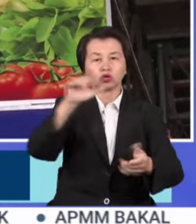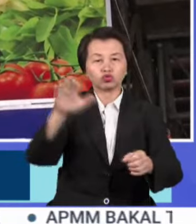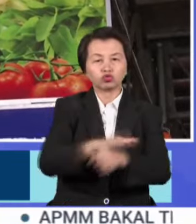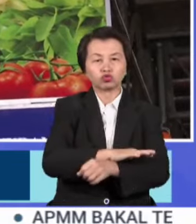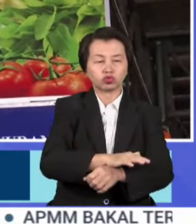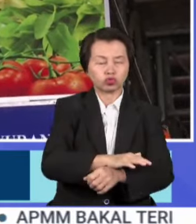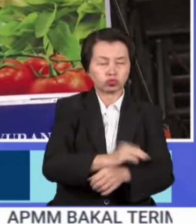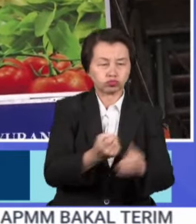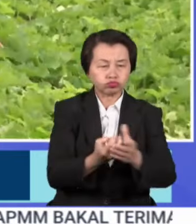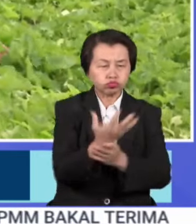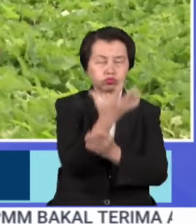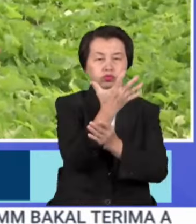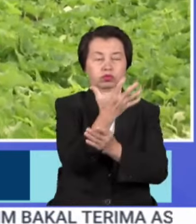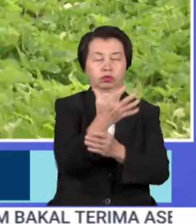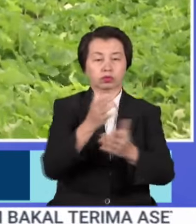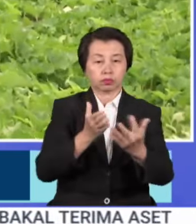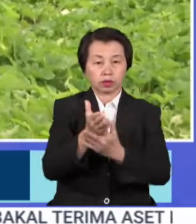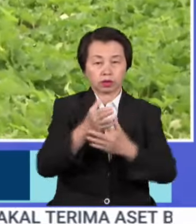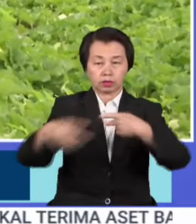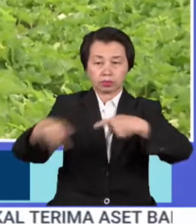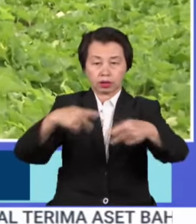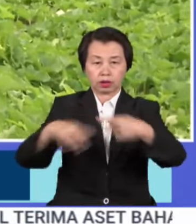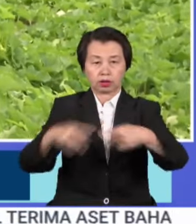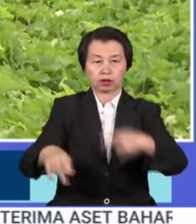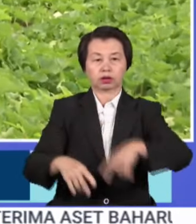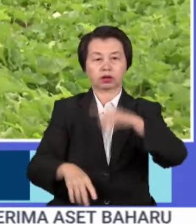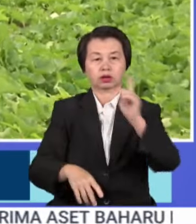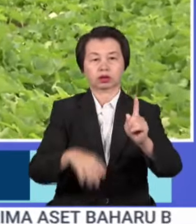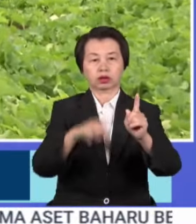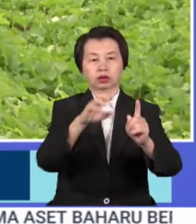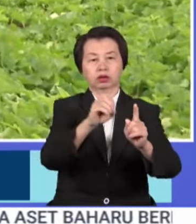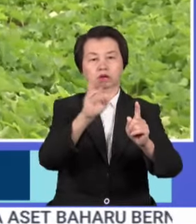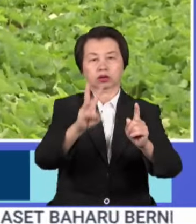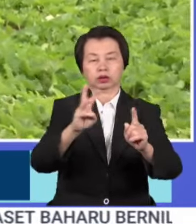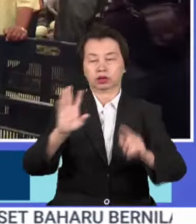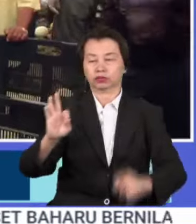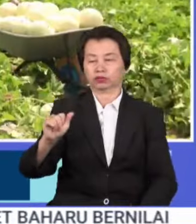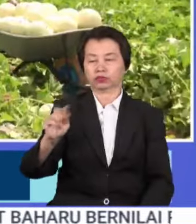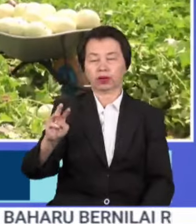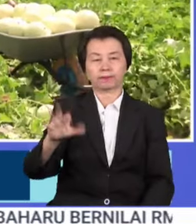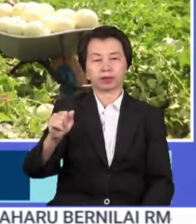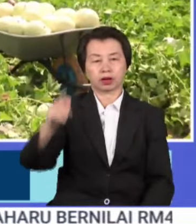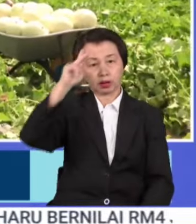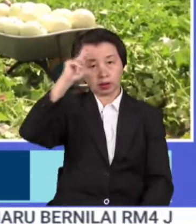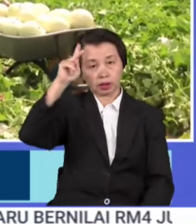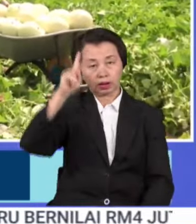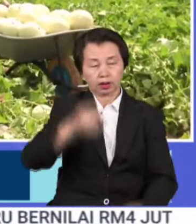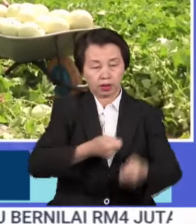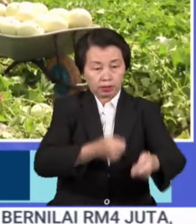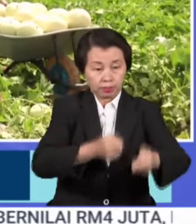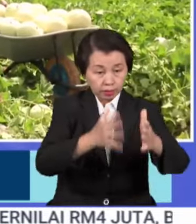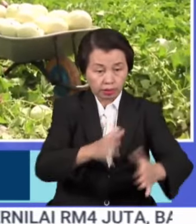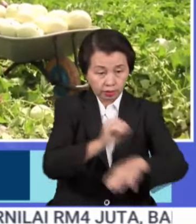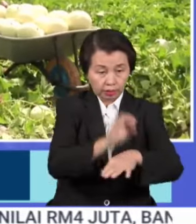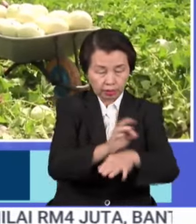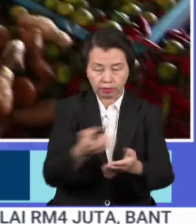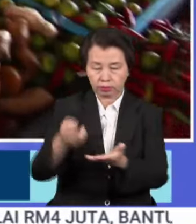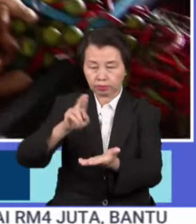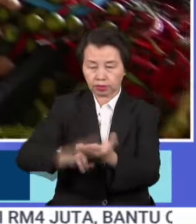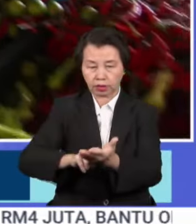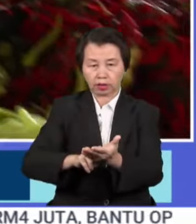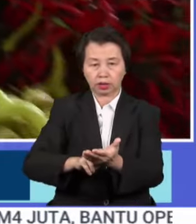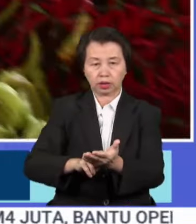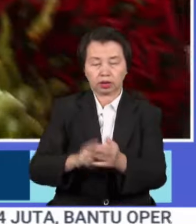hasil tanaman menerusi pasaran di 106 outlet Fama di Kelantan. Petani dinasihatkan untuk berdaftar